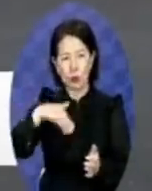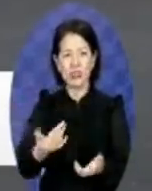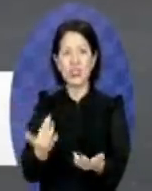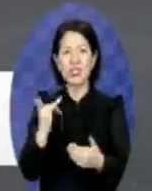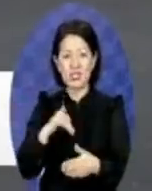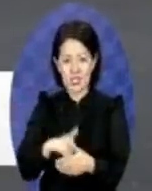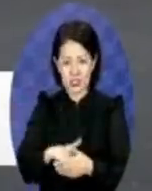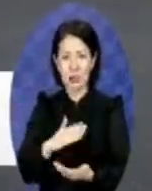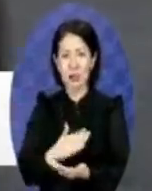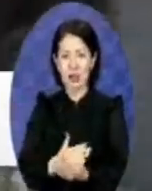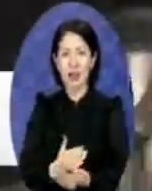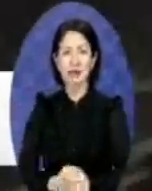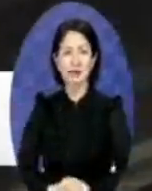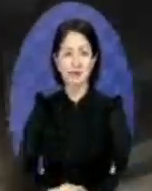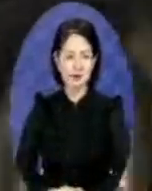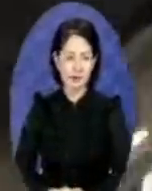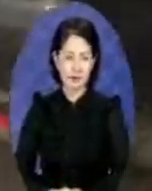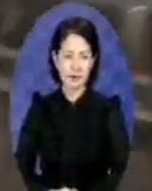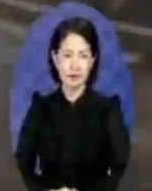ирсэн байна.